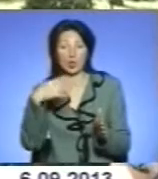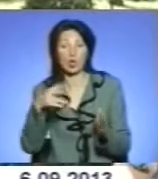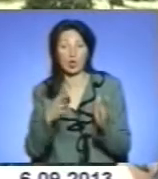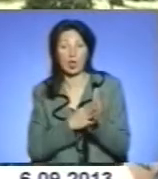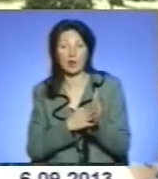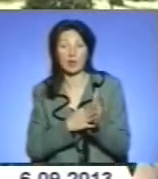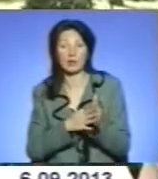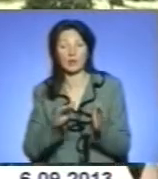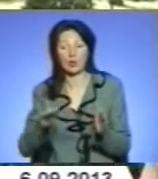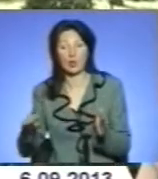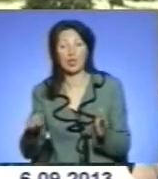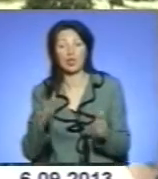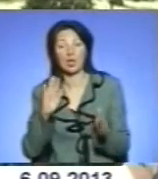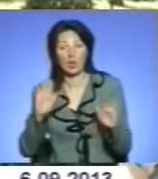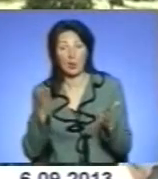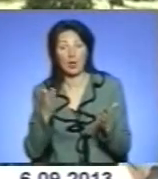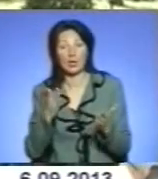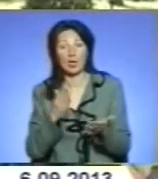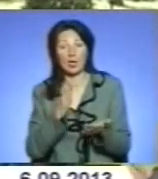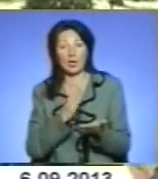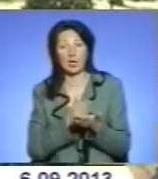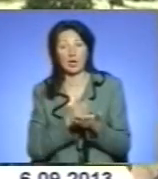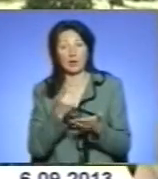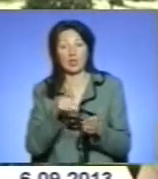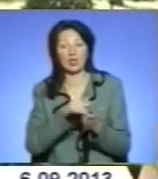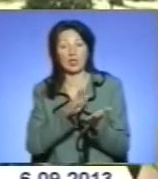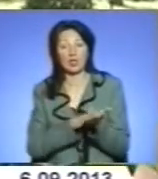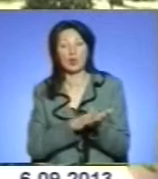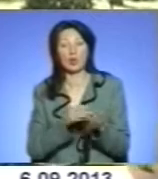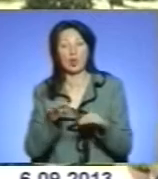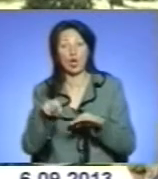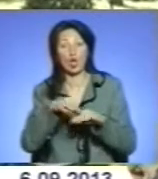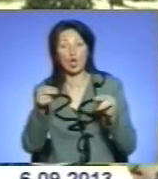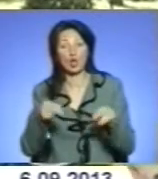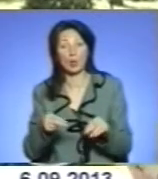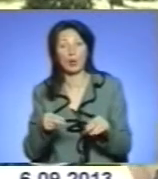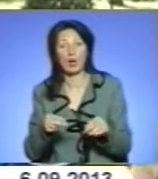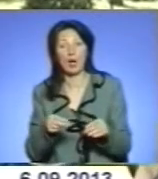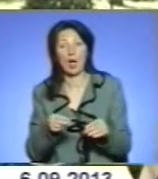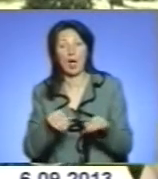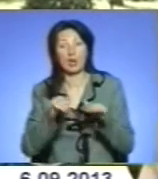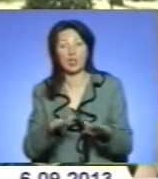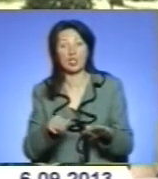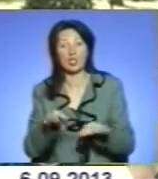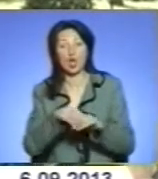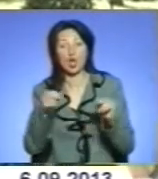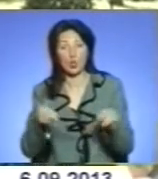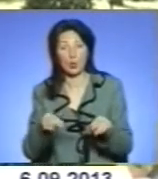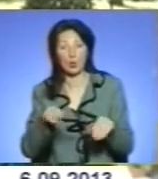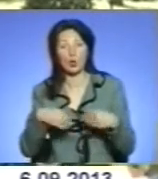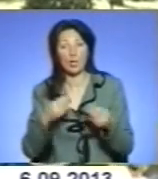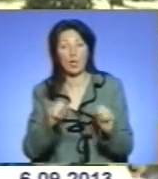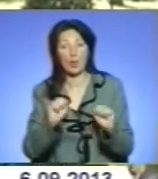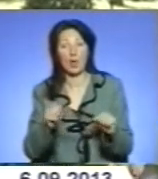Наймолодші трапляються, вони реєструють шлюб на підставі рішення суду про надання права на шлюб. І